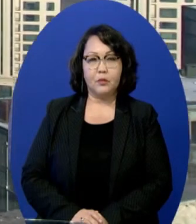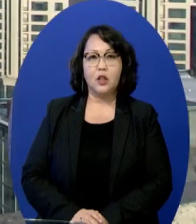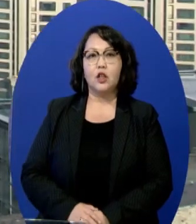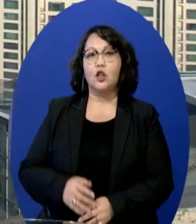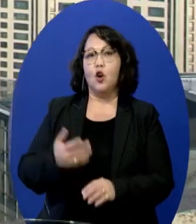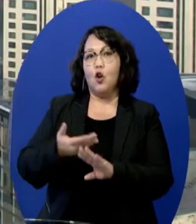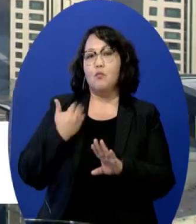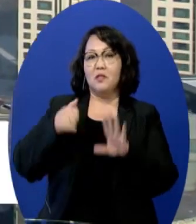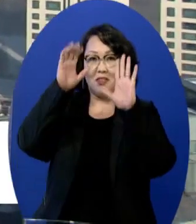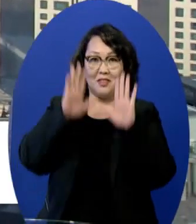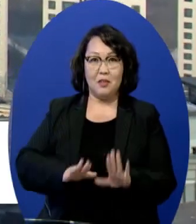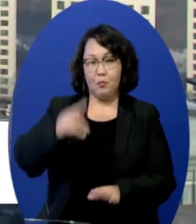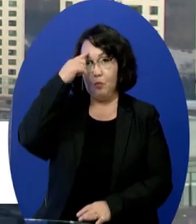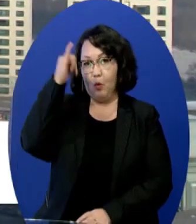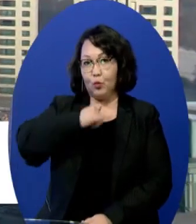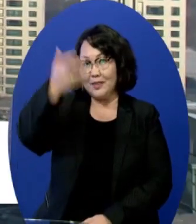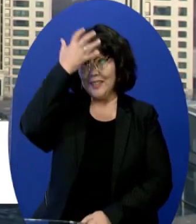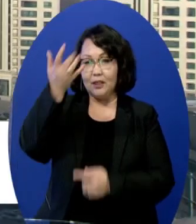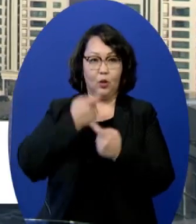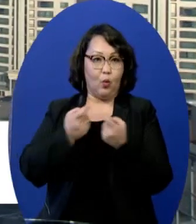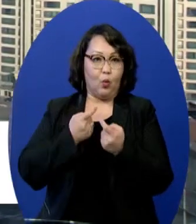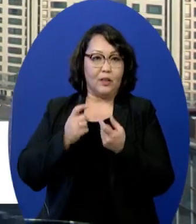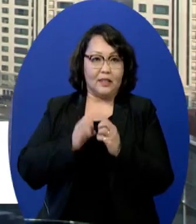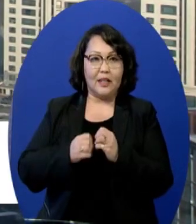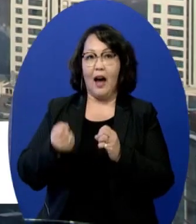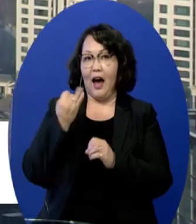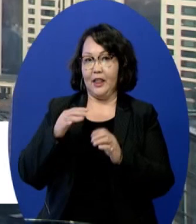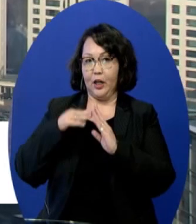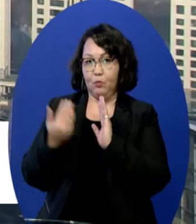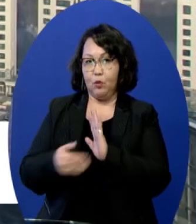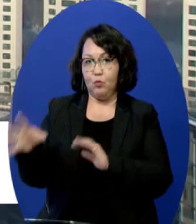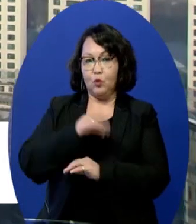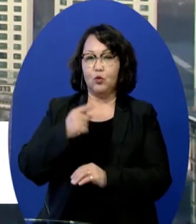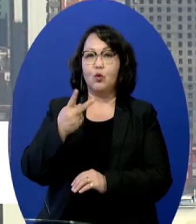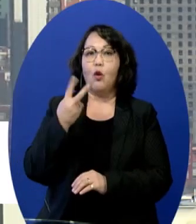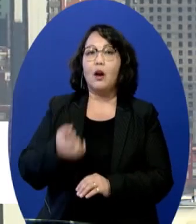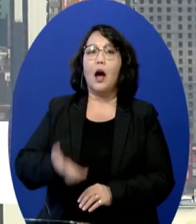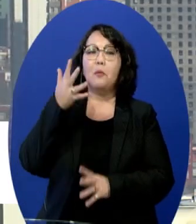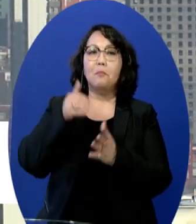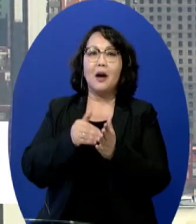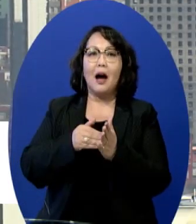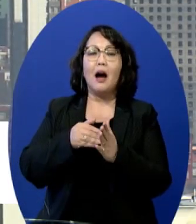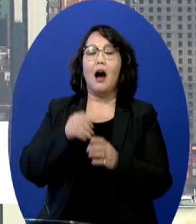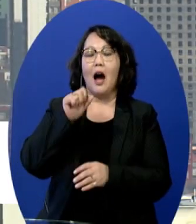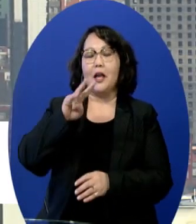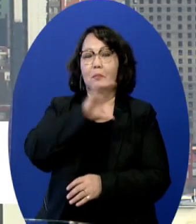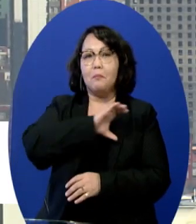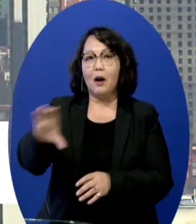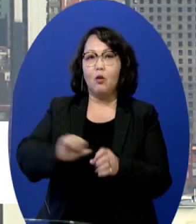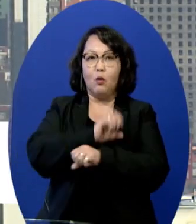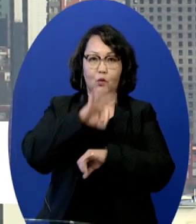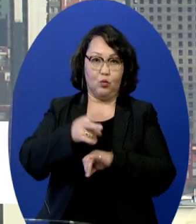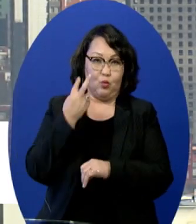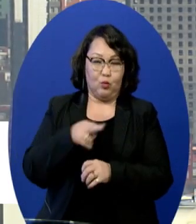За өнгөрсөн нэм гарагт Монгол Улсын засгийн газар ээлжид усаар хуралдаж айл өрх 120 гаруй мянган аж ахуй нэгжийг цар тахлын үе дэмжих зорилгоор цахилгаан